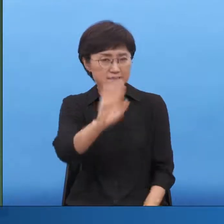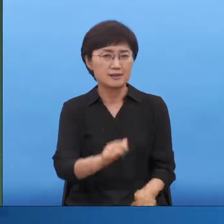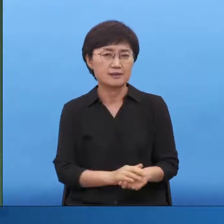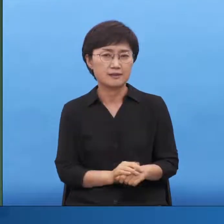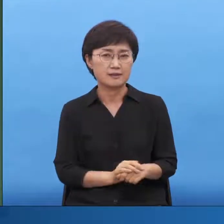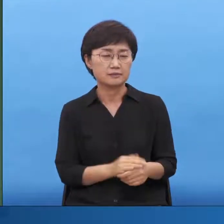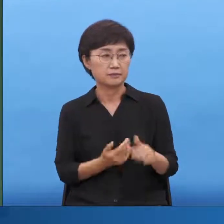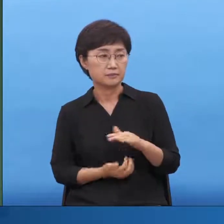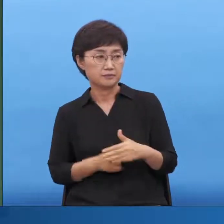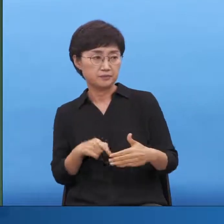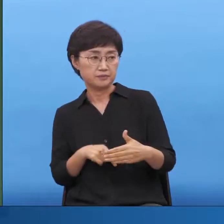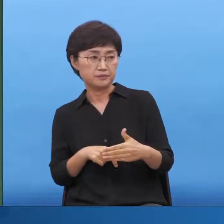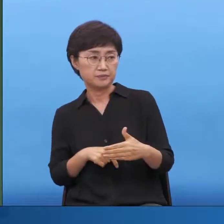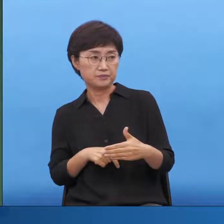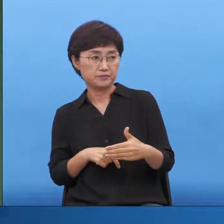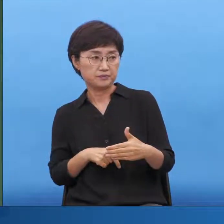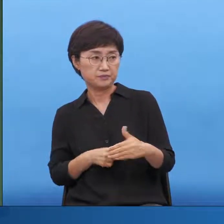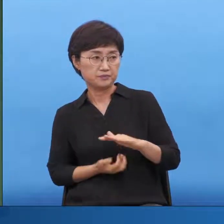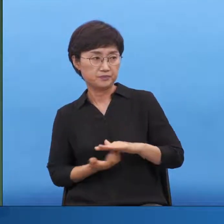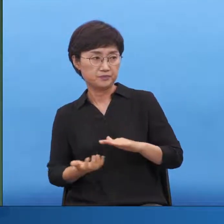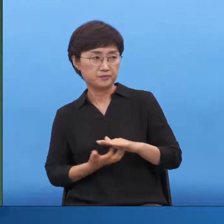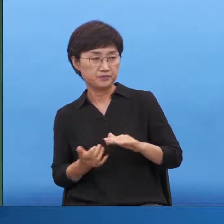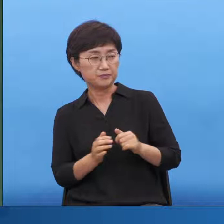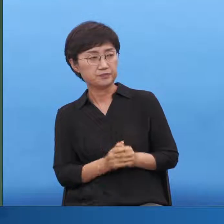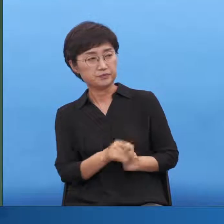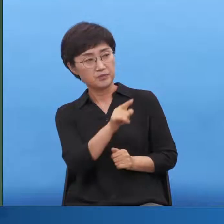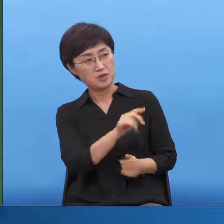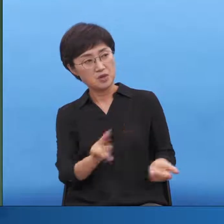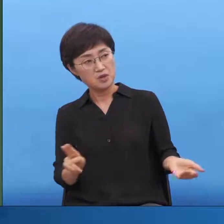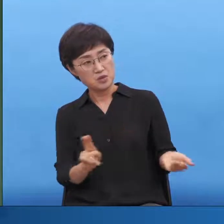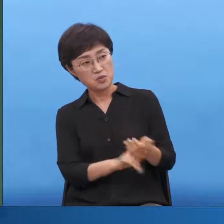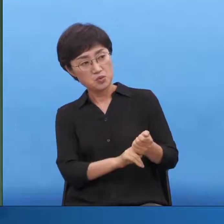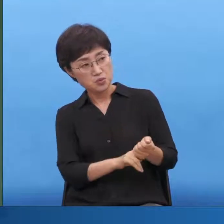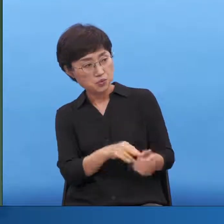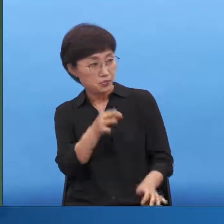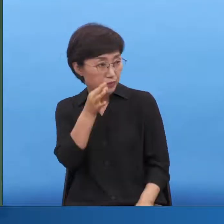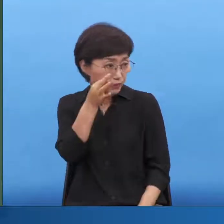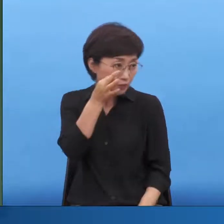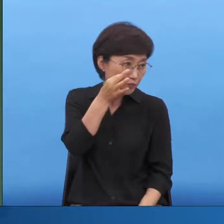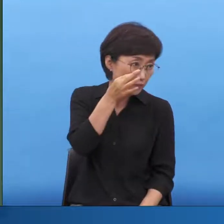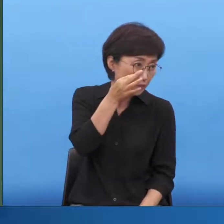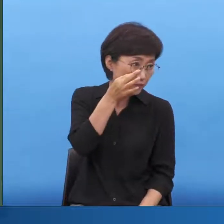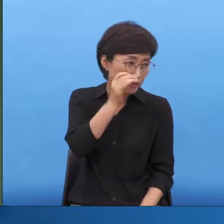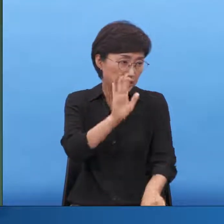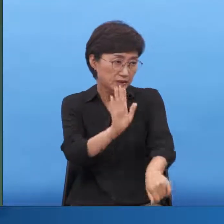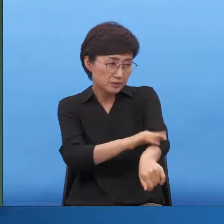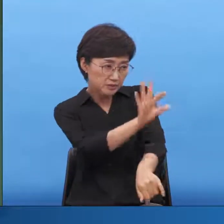目的很简单，并非是为了相信。 표적을 보여주면 시비 걸 수가 있거든요.